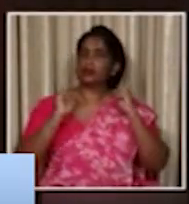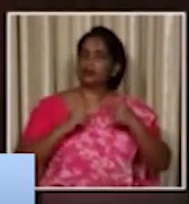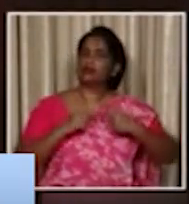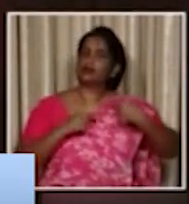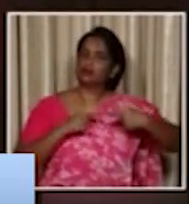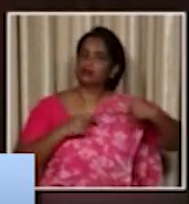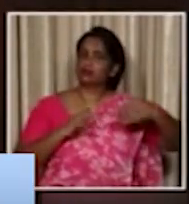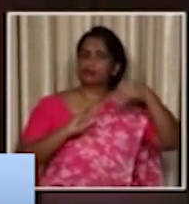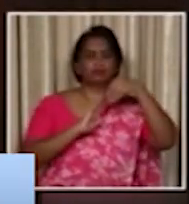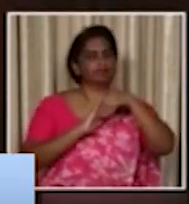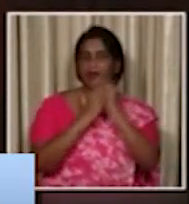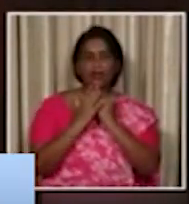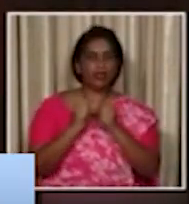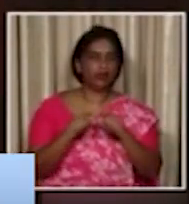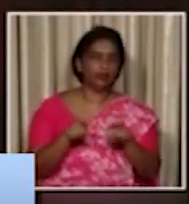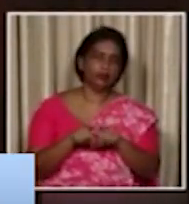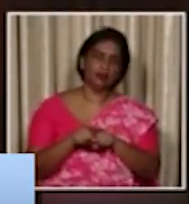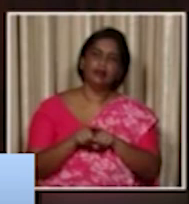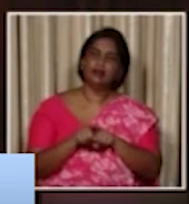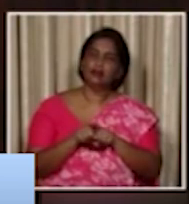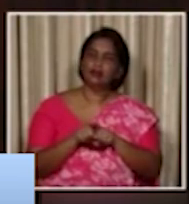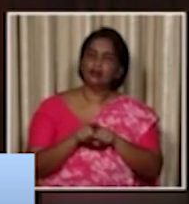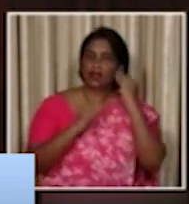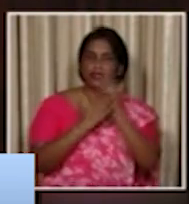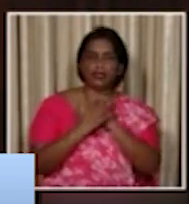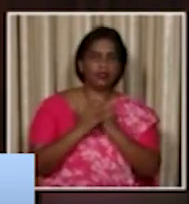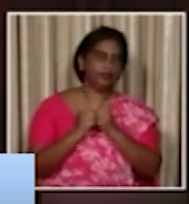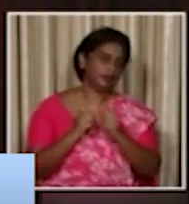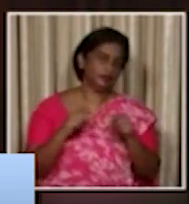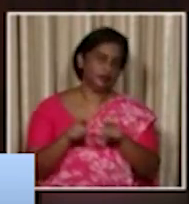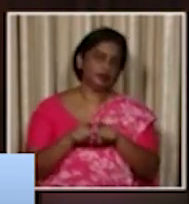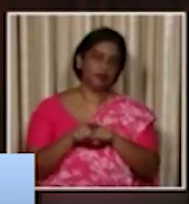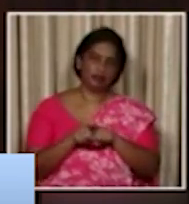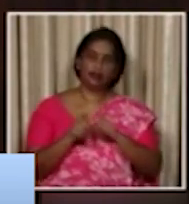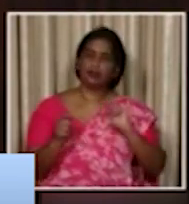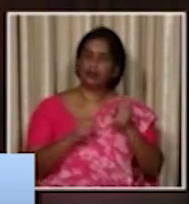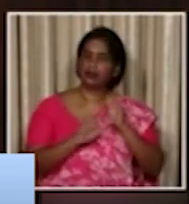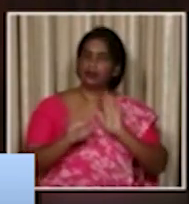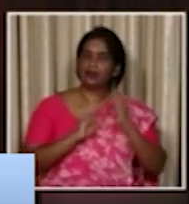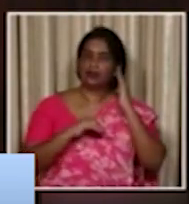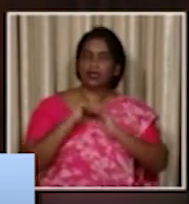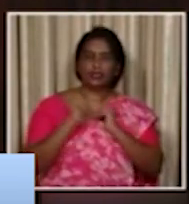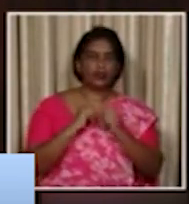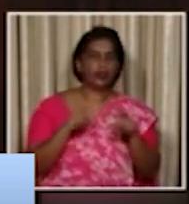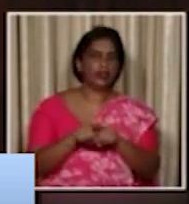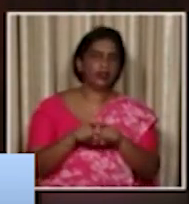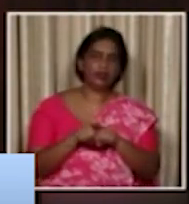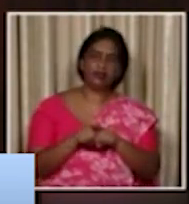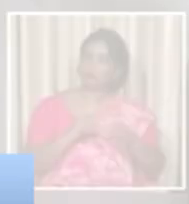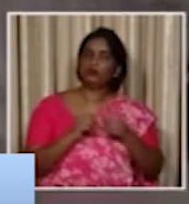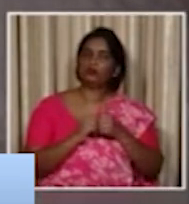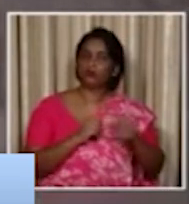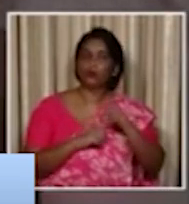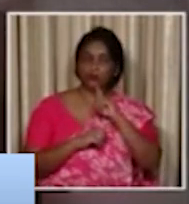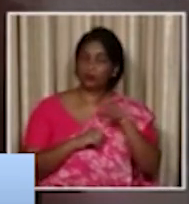දවස වලපල්ලට යන තත්ත්වයක් තමයි අපිට දකින්න තියෙන්නේ. මේ කියන්නේ ක්‍රිකට් තරඟ පැවතු දුනත් මං හිතන්නේ මේ පරිපාලනය කරන අයයි ක්‍රීඩා සෙල්ලම් කරන අයයි හැමදාම